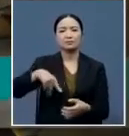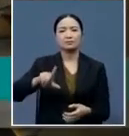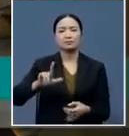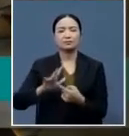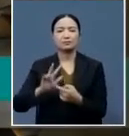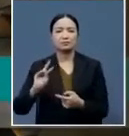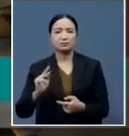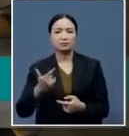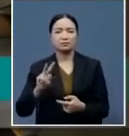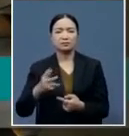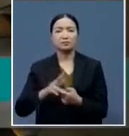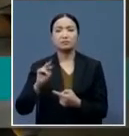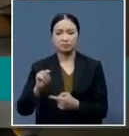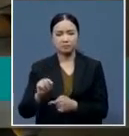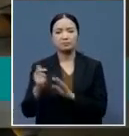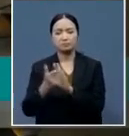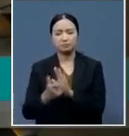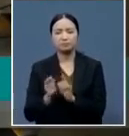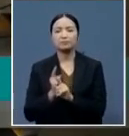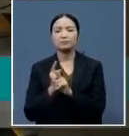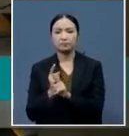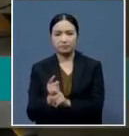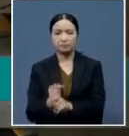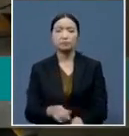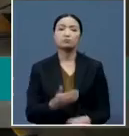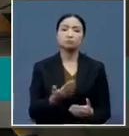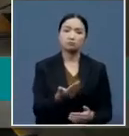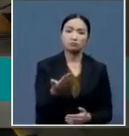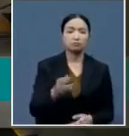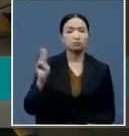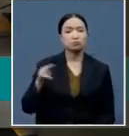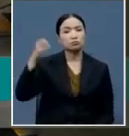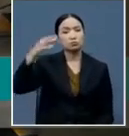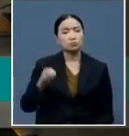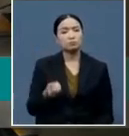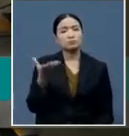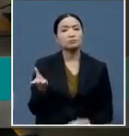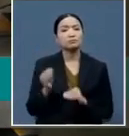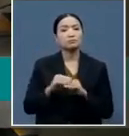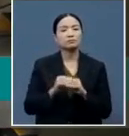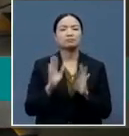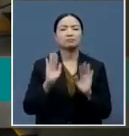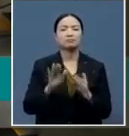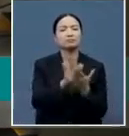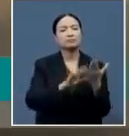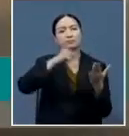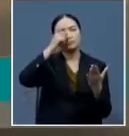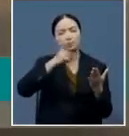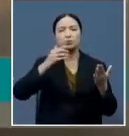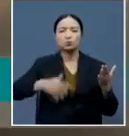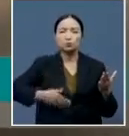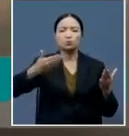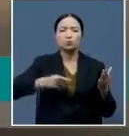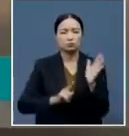กกพกำหนดส่วนสาเหตุที่ทำให้หน่วยการใช้ไฟฟ้าเพิ่มมากขึ้นเนื่องจากว่าช่วงนี้ประเทศไทยมีสภาพอากาศที่ร้อนจัด